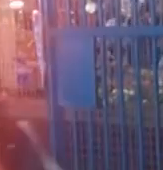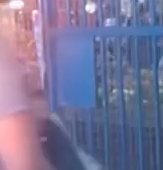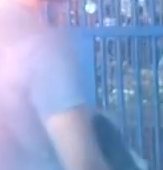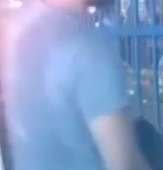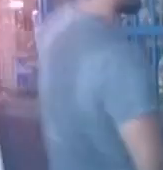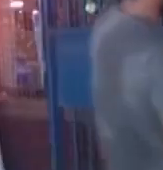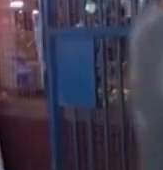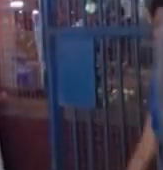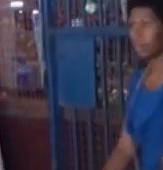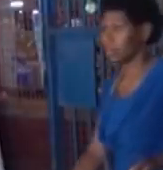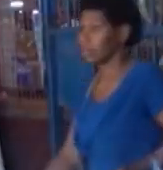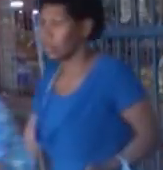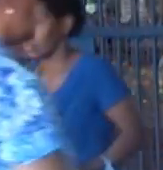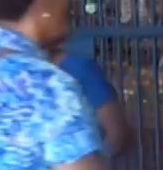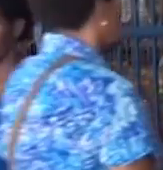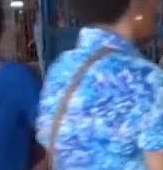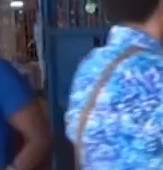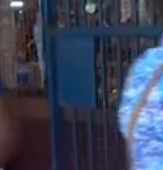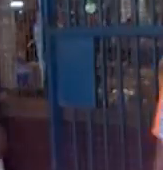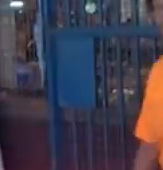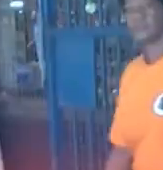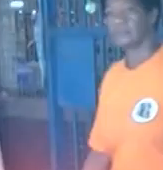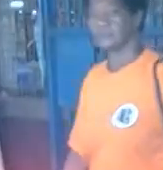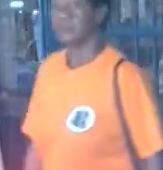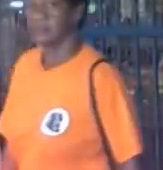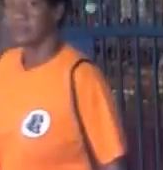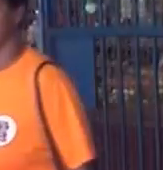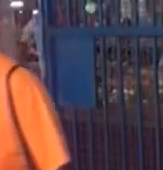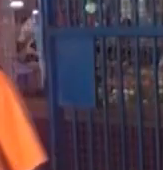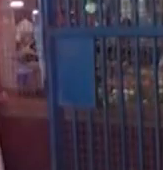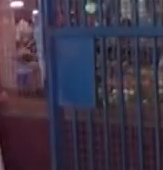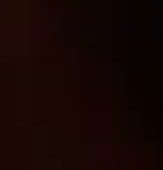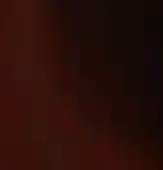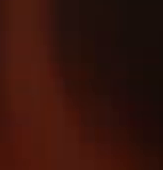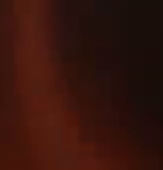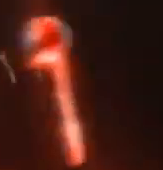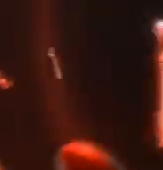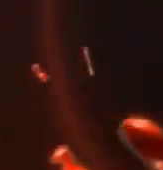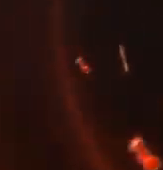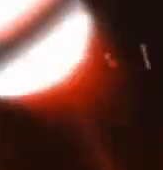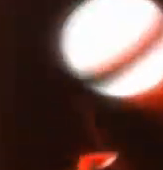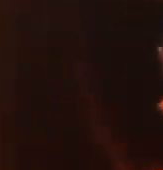मरसानी नाइकर गोम्बा लुबु लटोका रेडियो फीजी 2 में